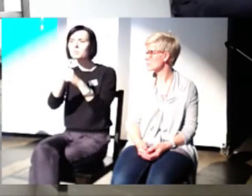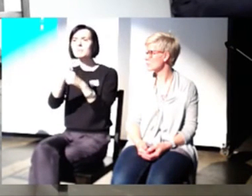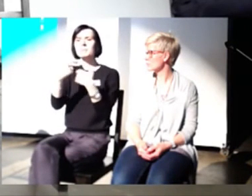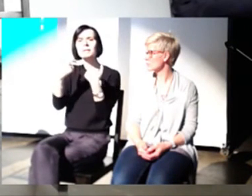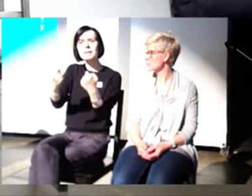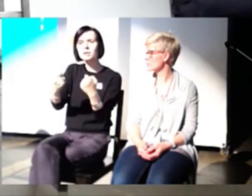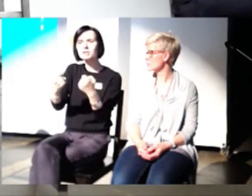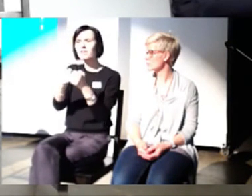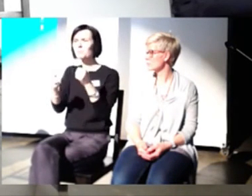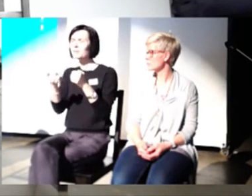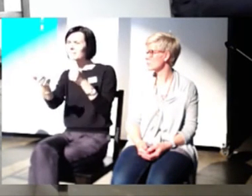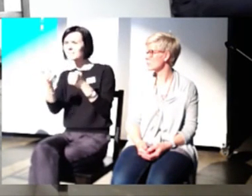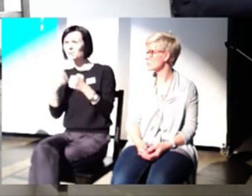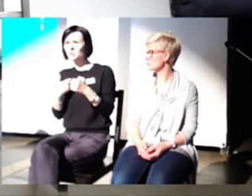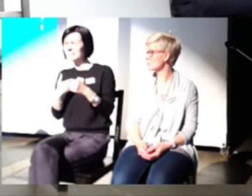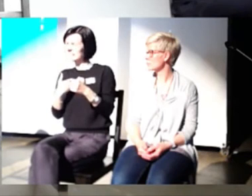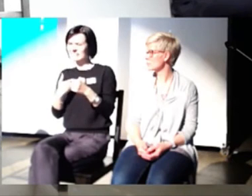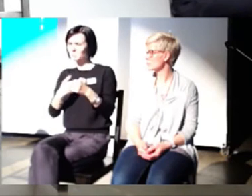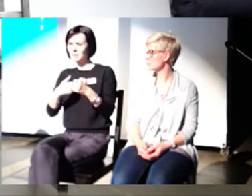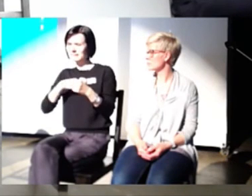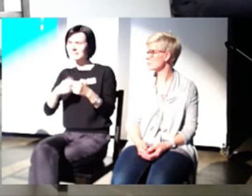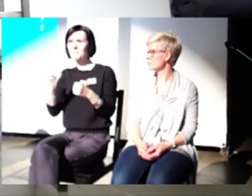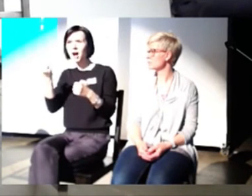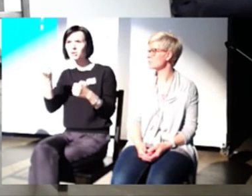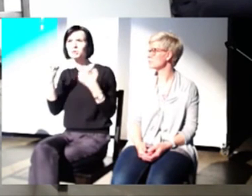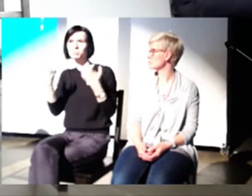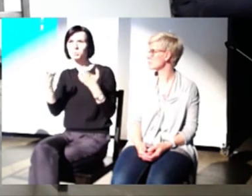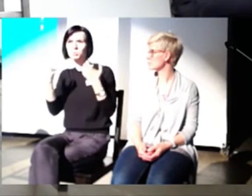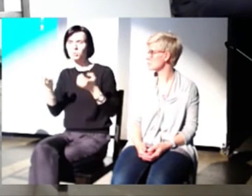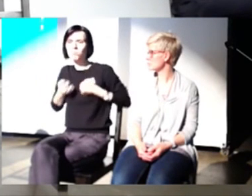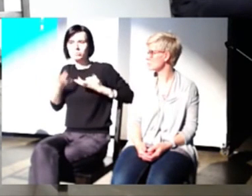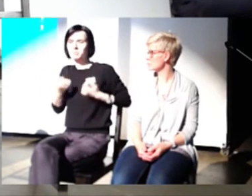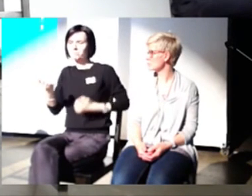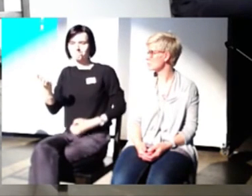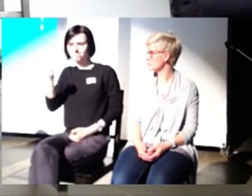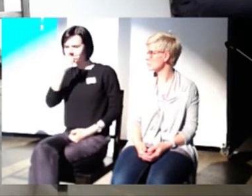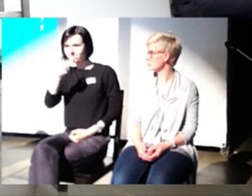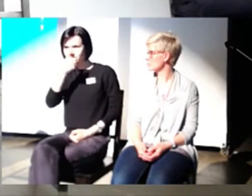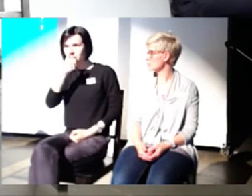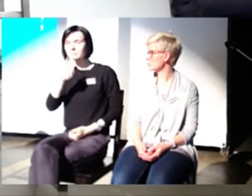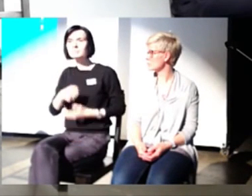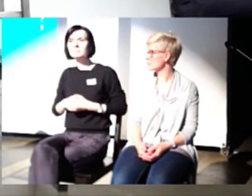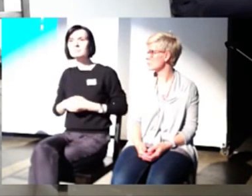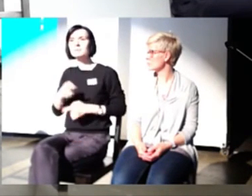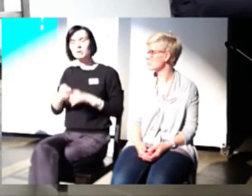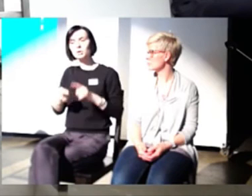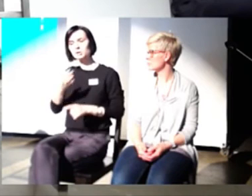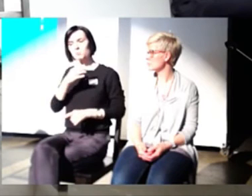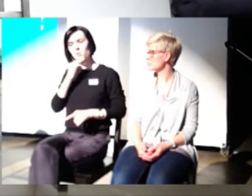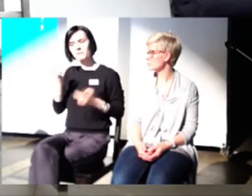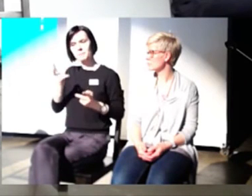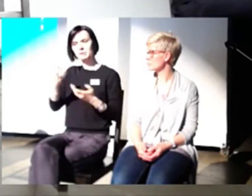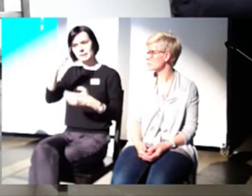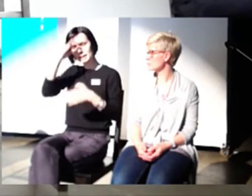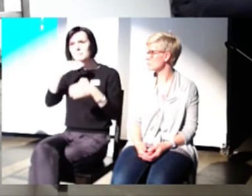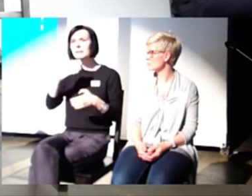niitä mahdollisuuksia, että voisi lähteä jokin tällaisiin projektiksiin, että jos